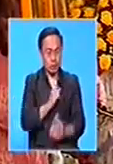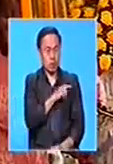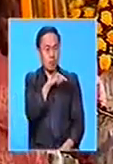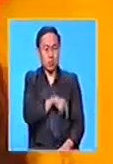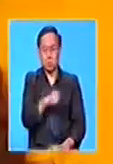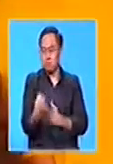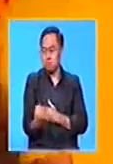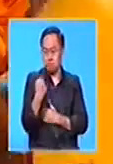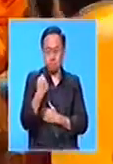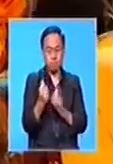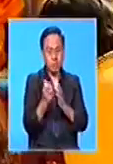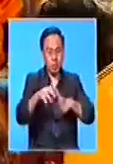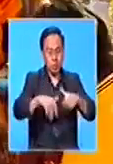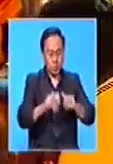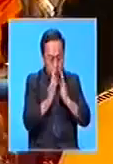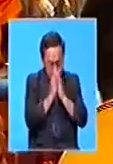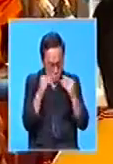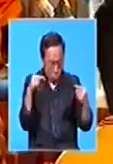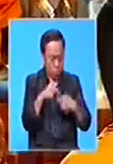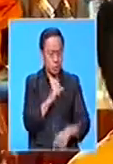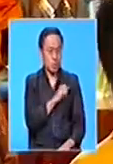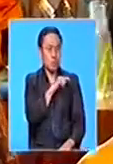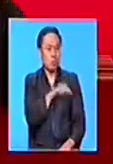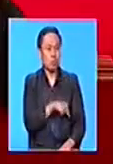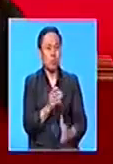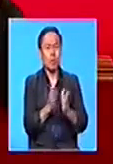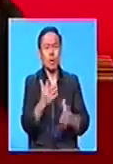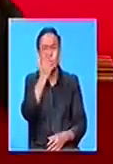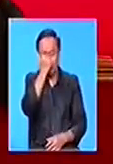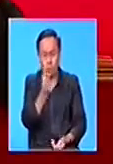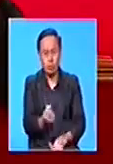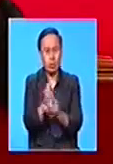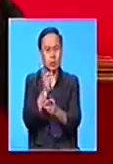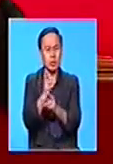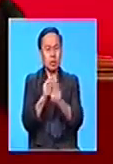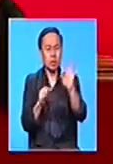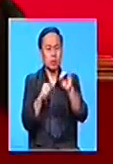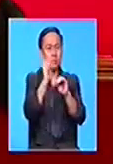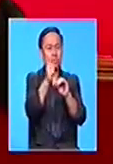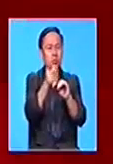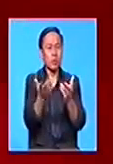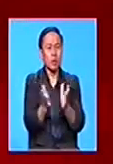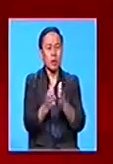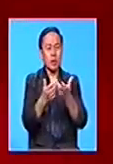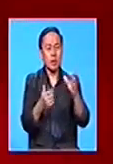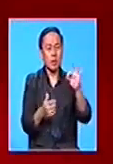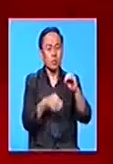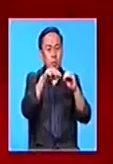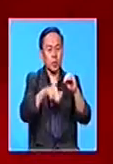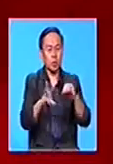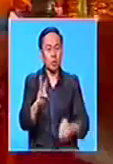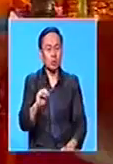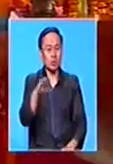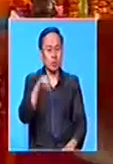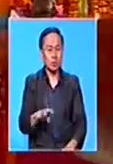ที่มีนับถือพุทธเยอะนะเยอะมาก90กว่าเปอร์เซ็นต์เนี่ยทำไมเราไม่รักษาตรงนี้ให้ได้90อ่ะเราจะต้องแบ่ง90เป็น60